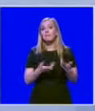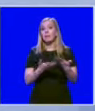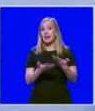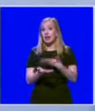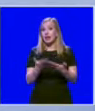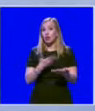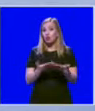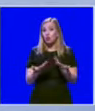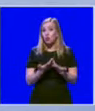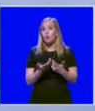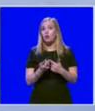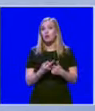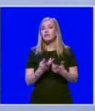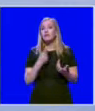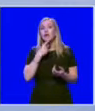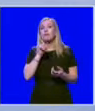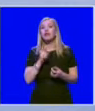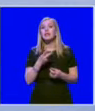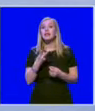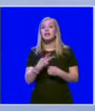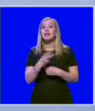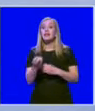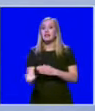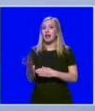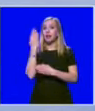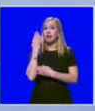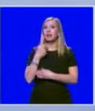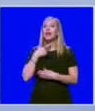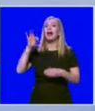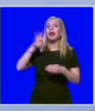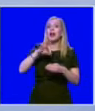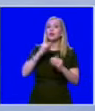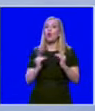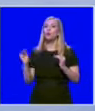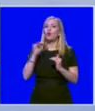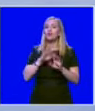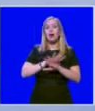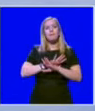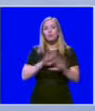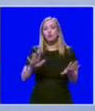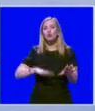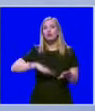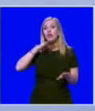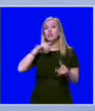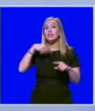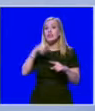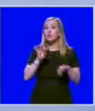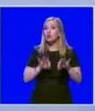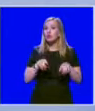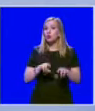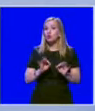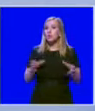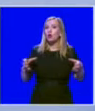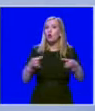би едни 200 000 гласа отгоре, които 200 000 гласа обаче са абсолютно достатъчни след едни следващи избори, точно